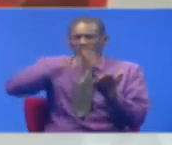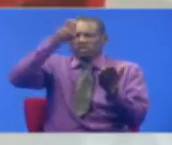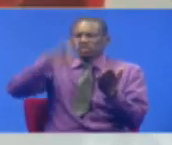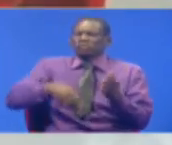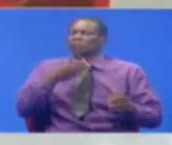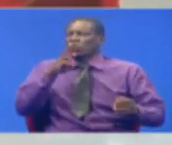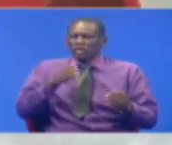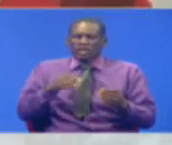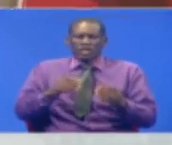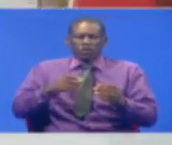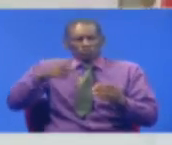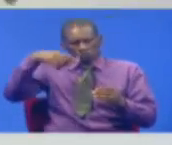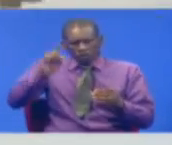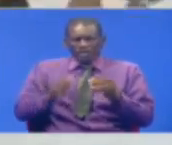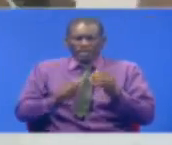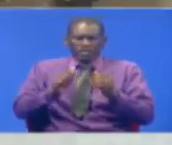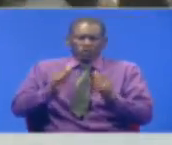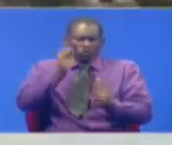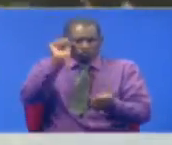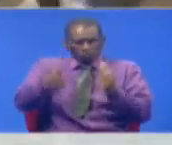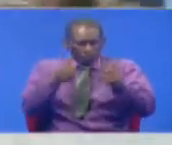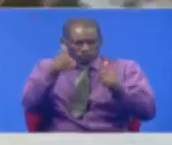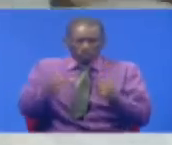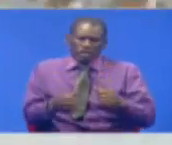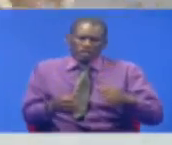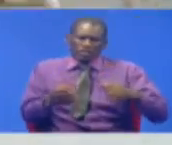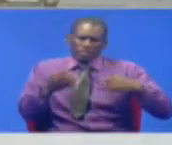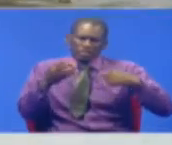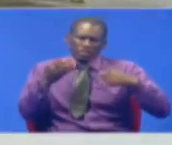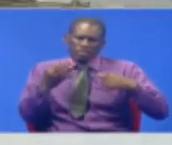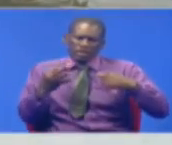mbio hizo kwa dakika 14 sekunde 43.